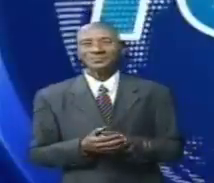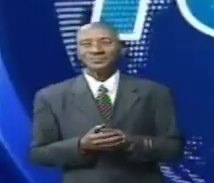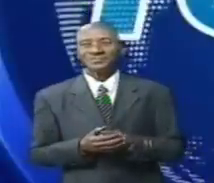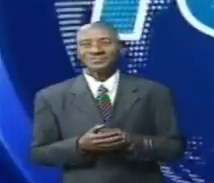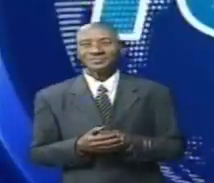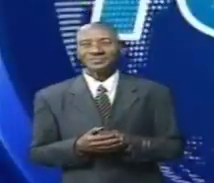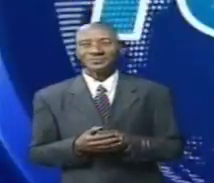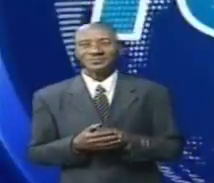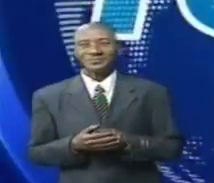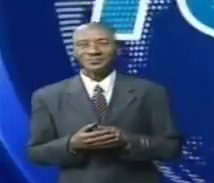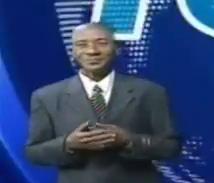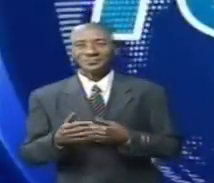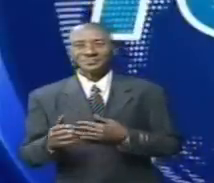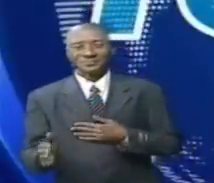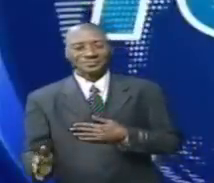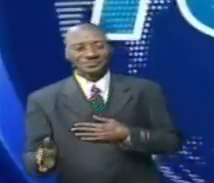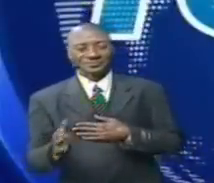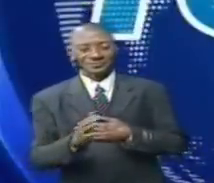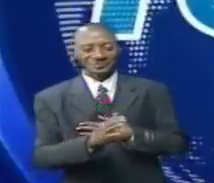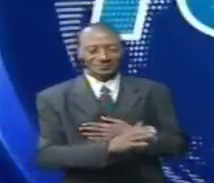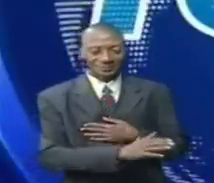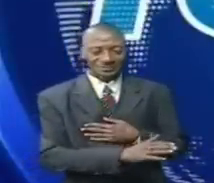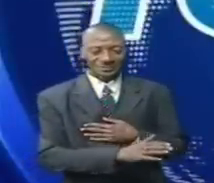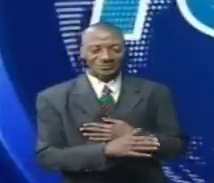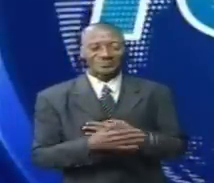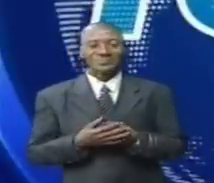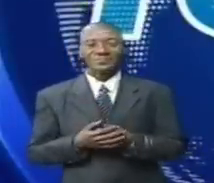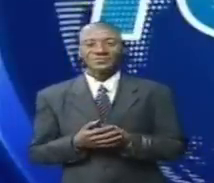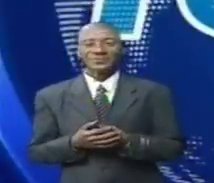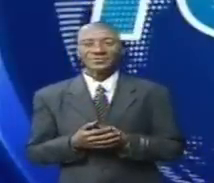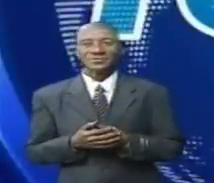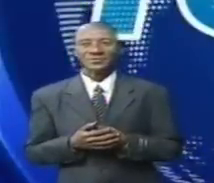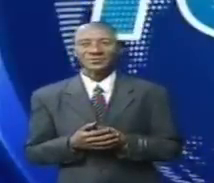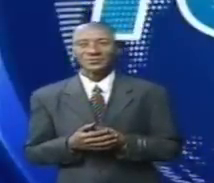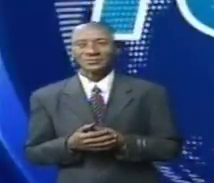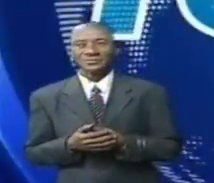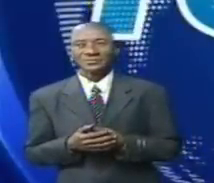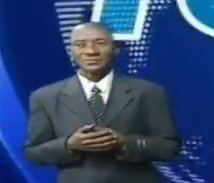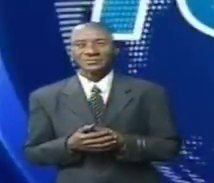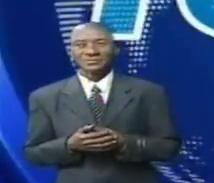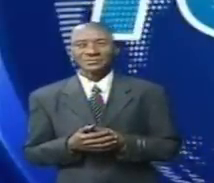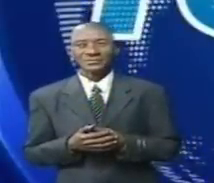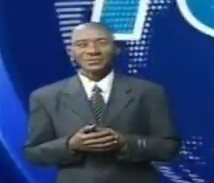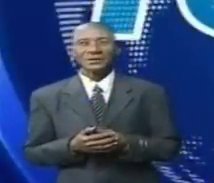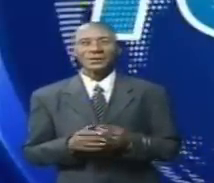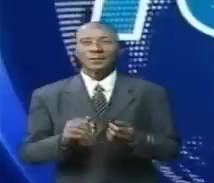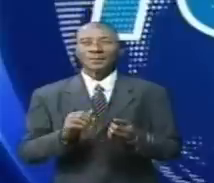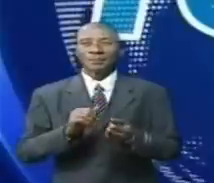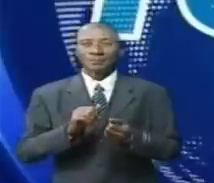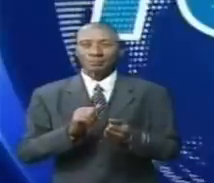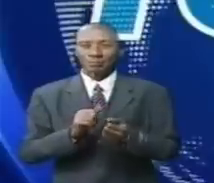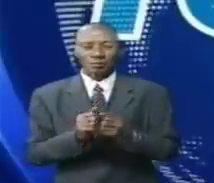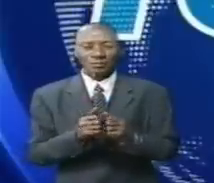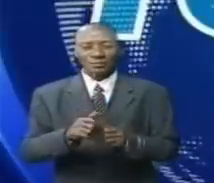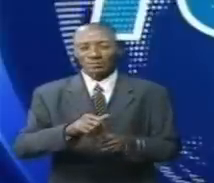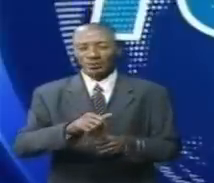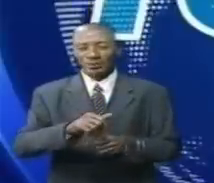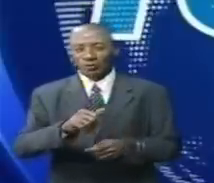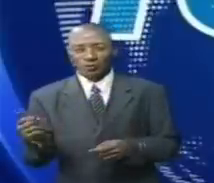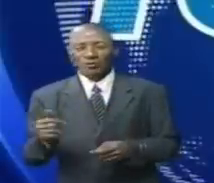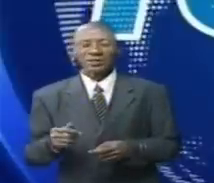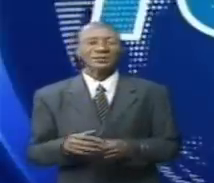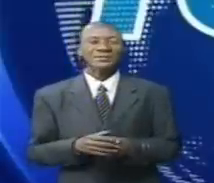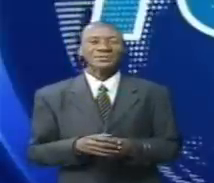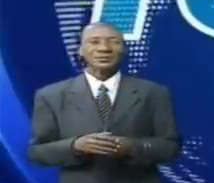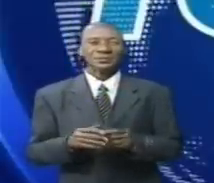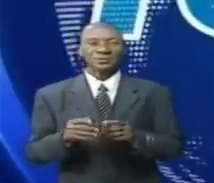Un reportage de Teti Samba commenté par Iverson Kaboba. La promotion de la cohésion nationale, une affaire de tous, une démarche en vue